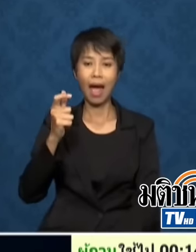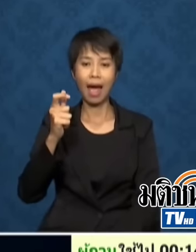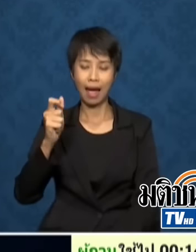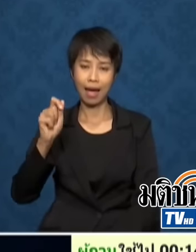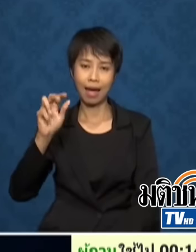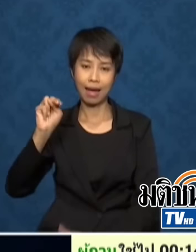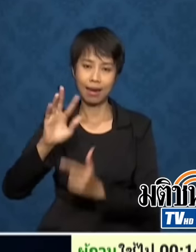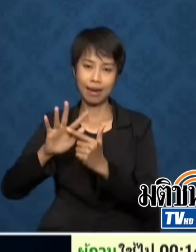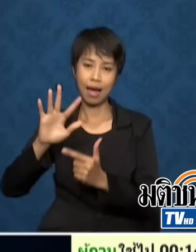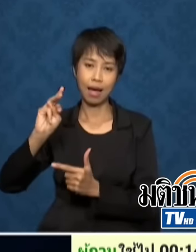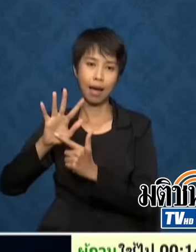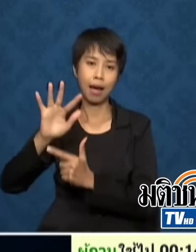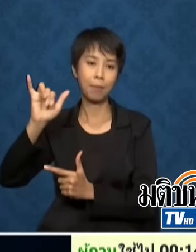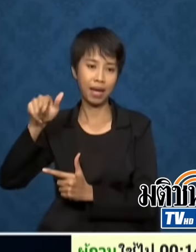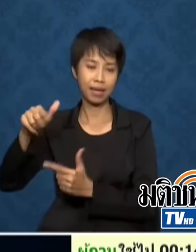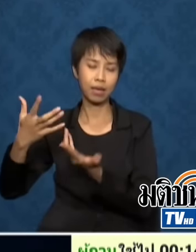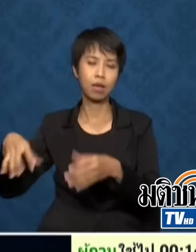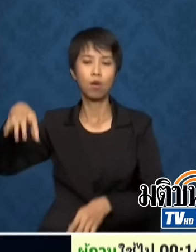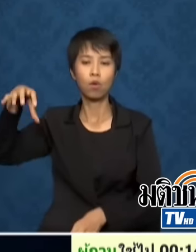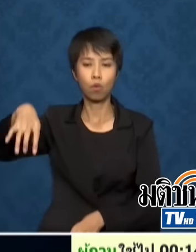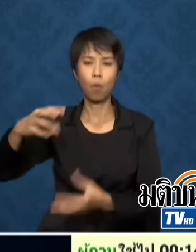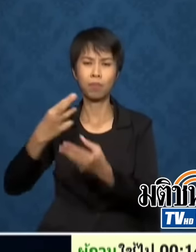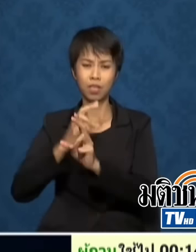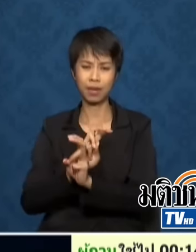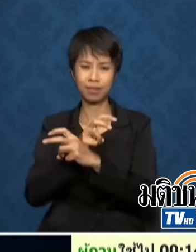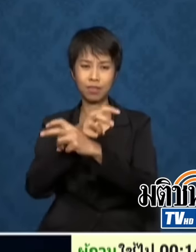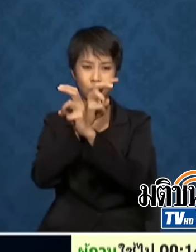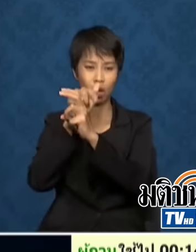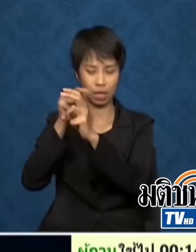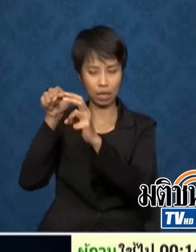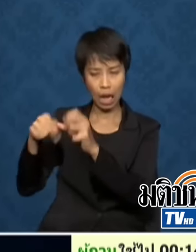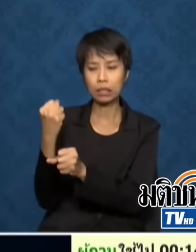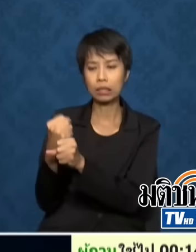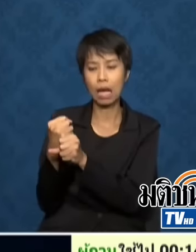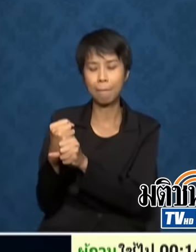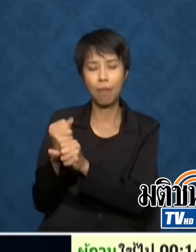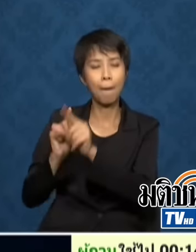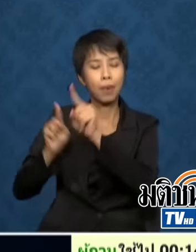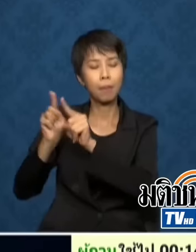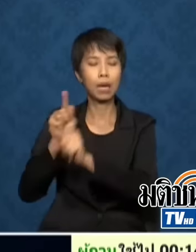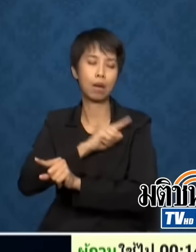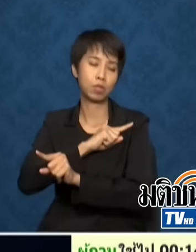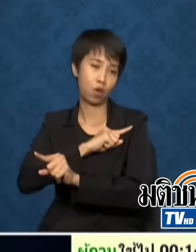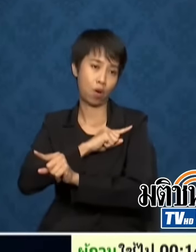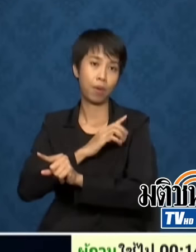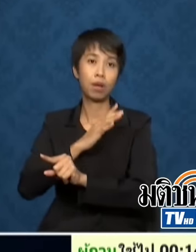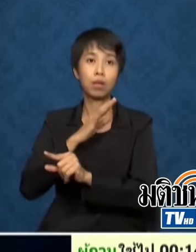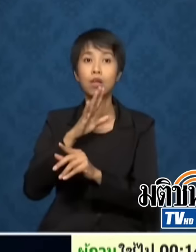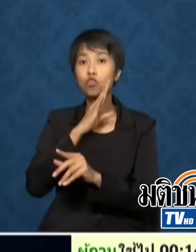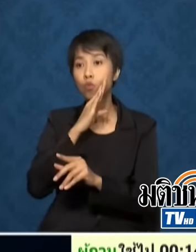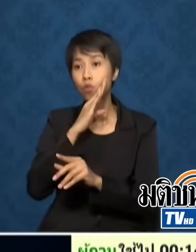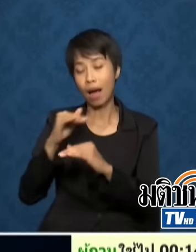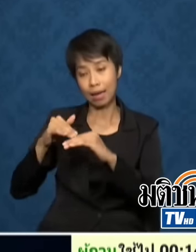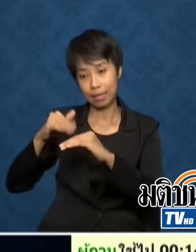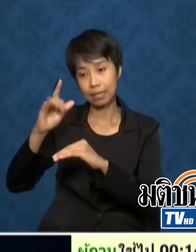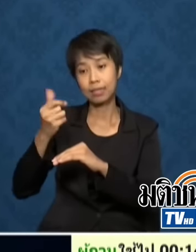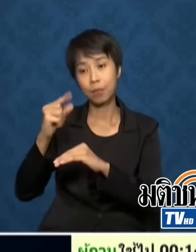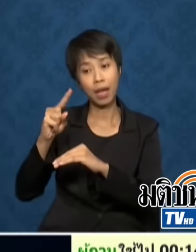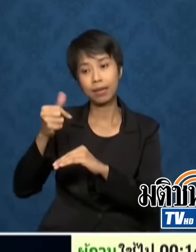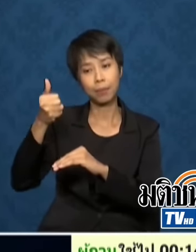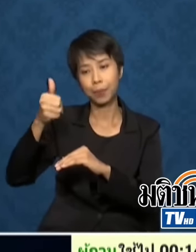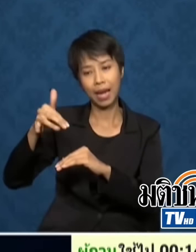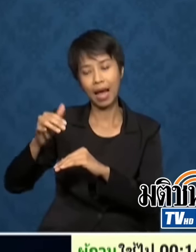ามข้อต่างๆแล้วท่านก็ได้คะแนน9ถ้าเกิน11เนี่ยไม่ได้นะก็เป็น